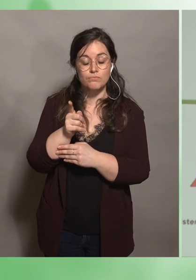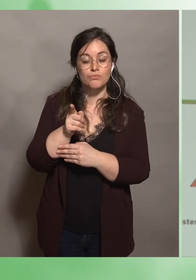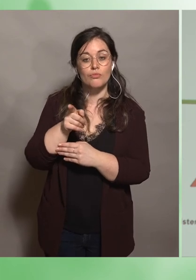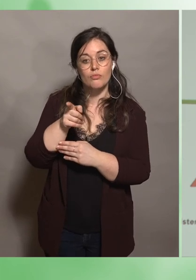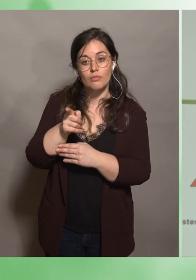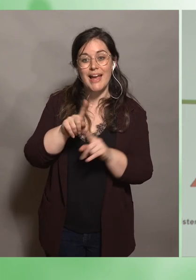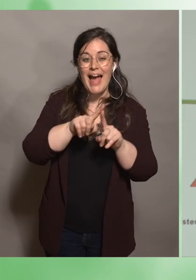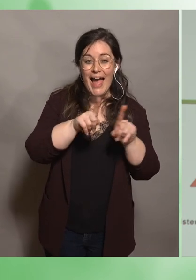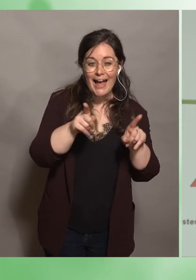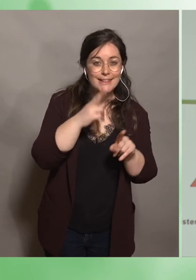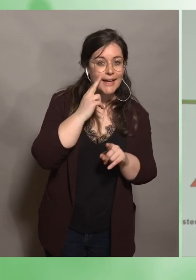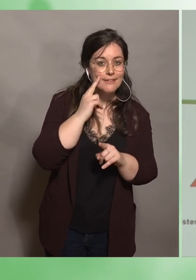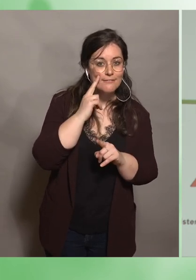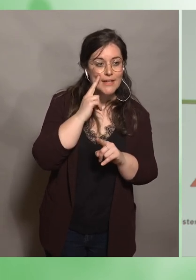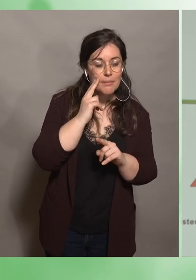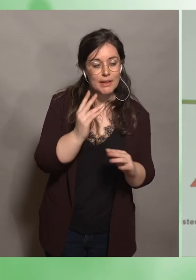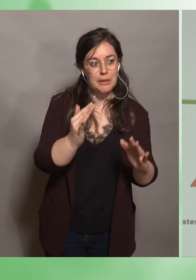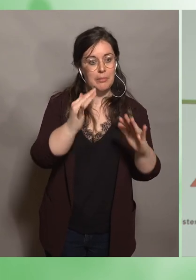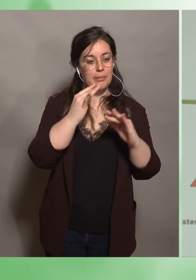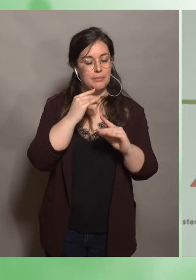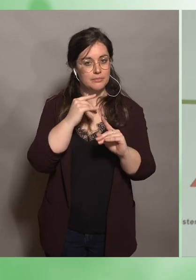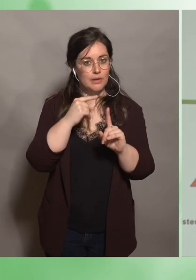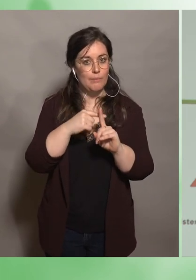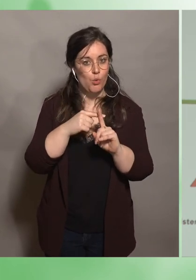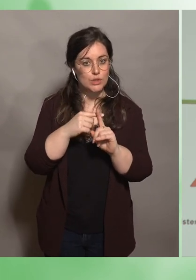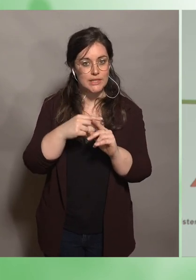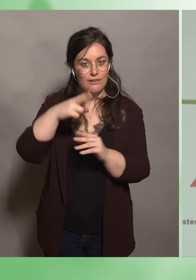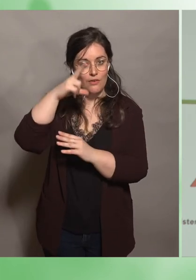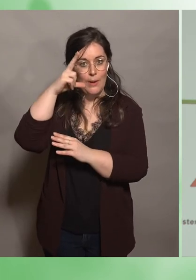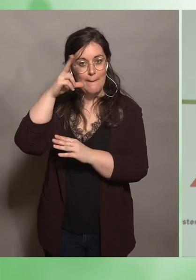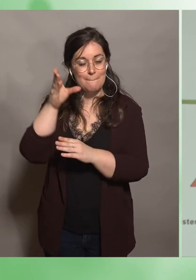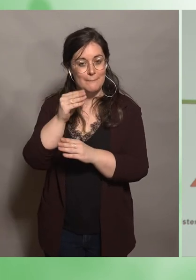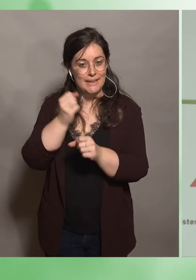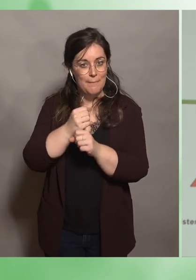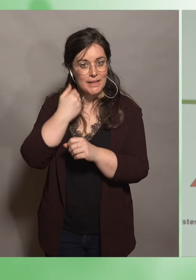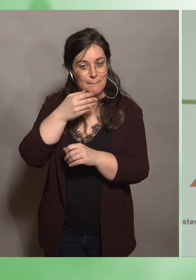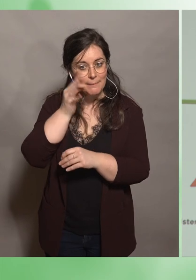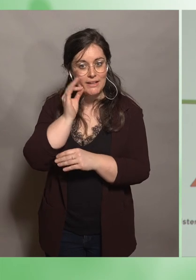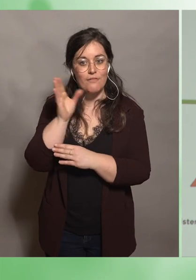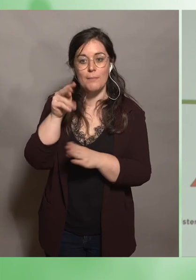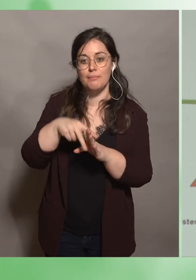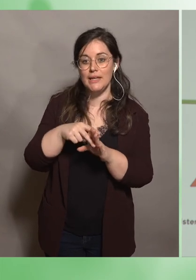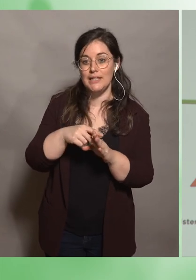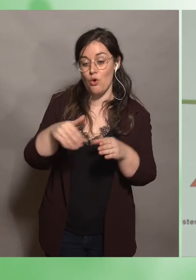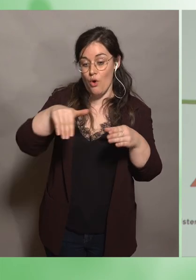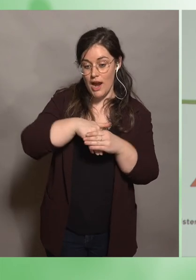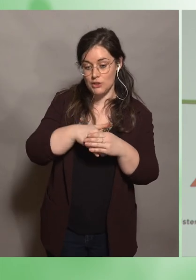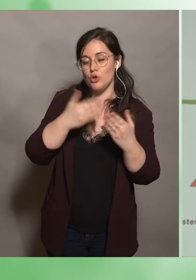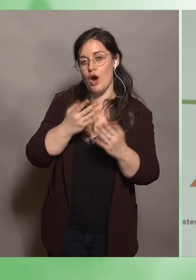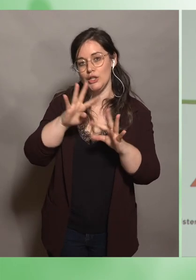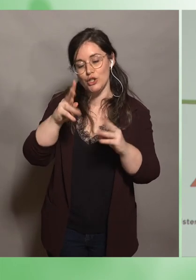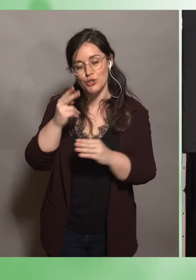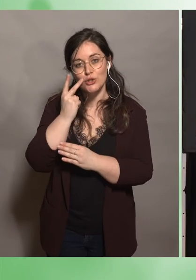von anderen Unternehmen inspirieren, Mitarbeiter mit Behinderung anzustellen. Und das haben wir heute auch schön